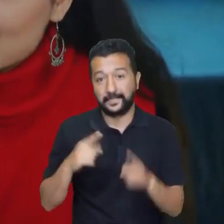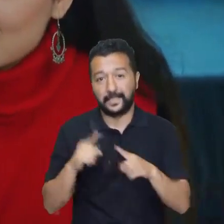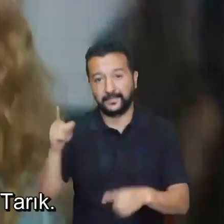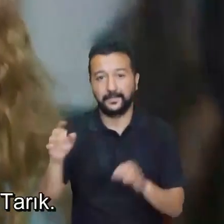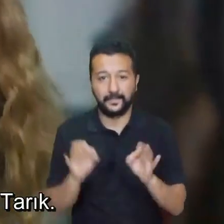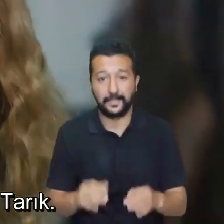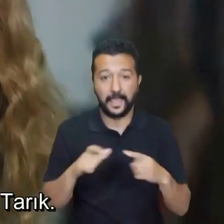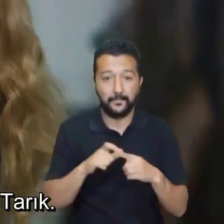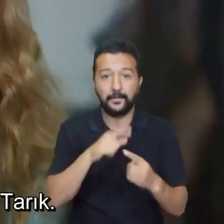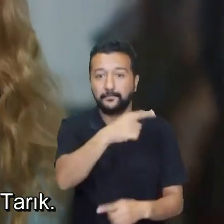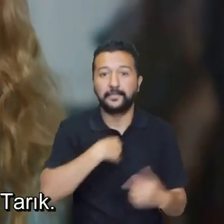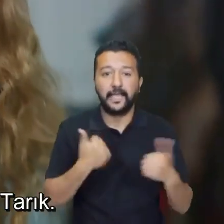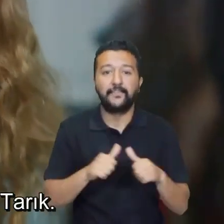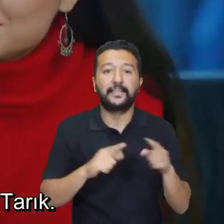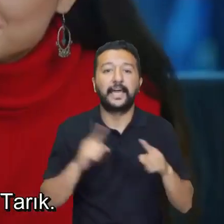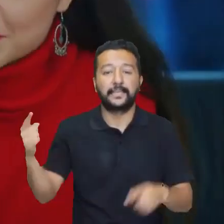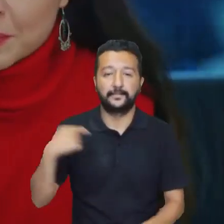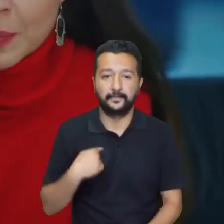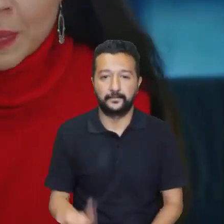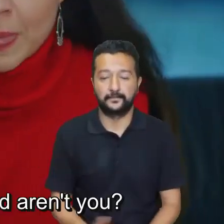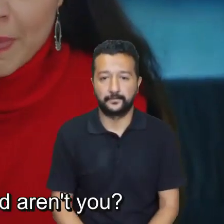Tarık. Emel biz evlendik Tarık'la.